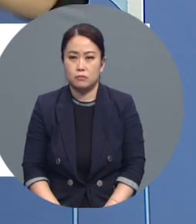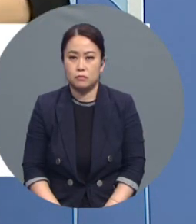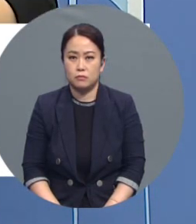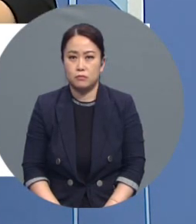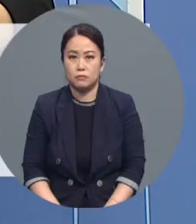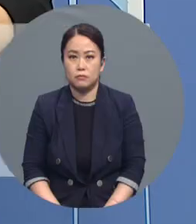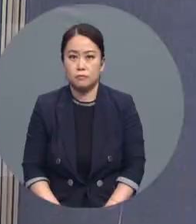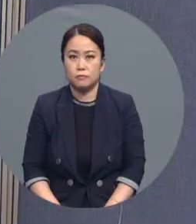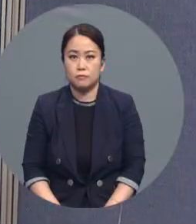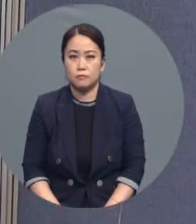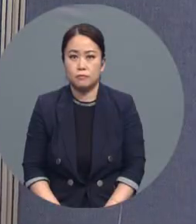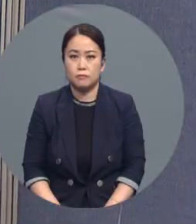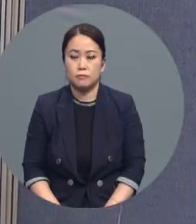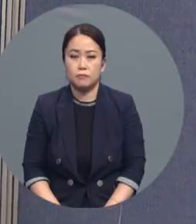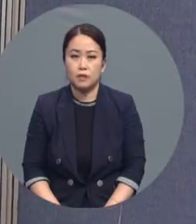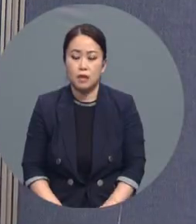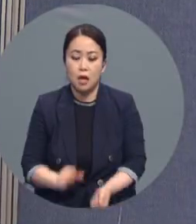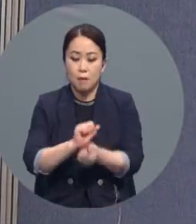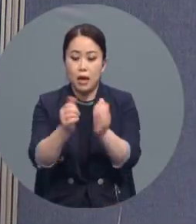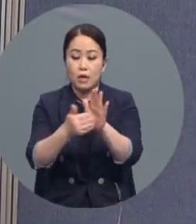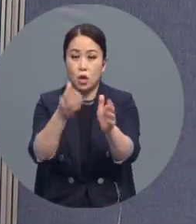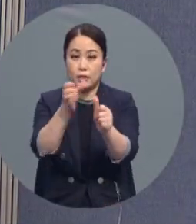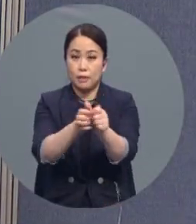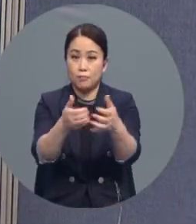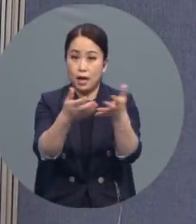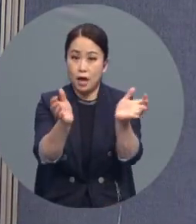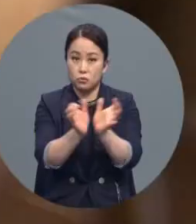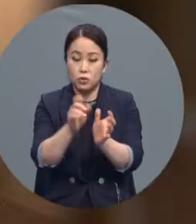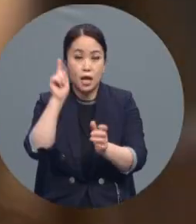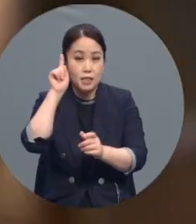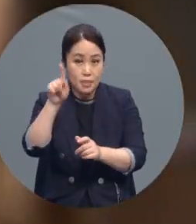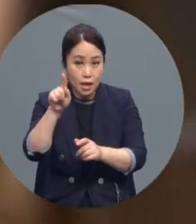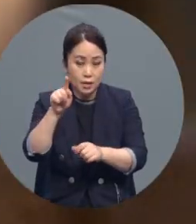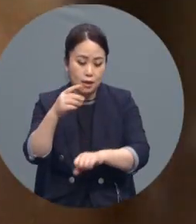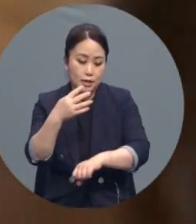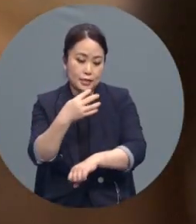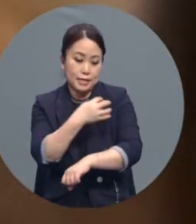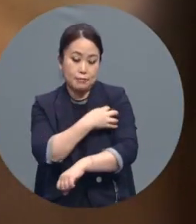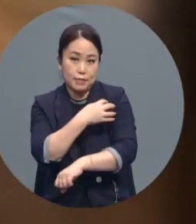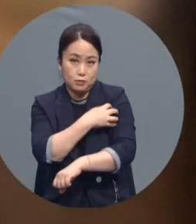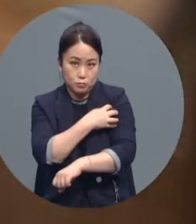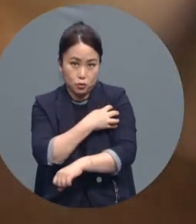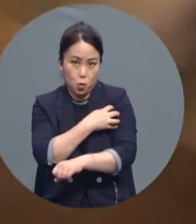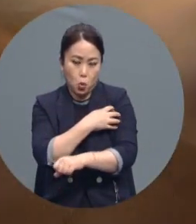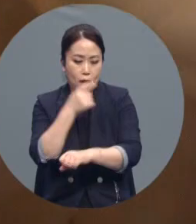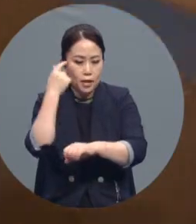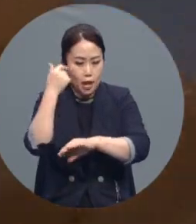것으로 봅니다. 방역당국은 내일 백신 4차 접종 방침을 포함한